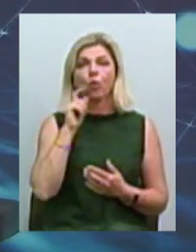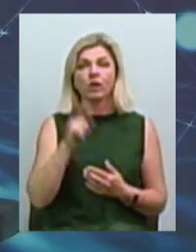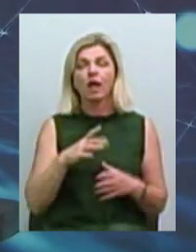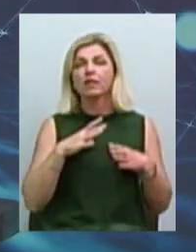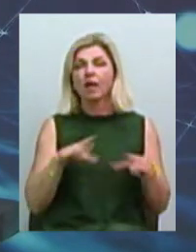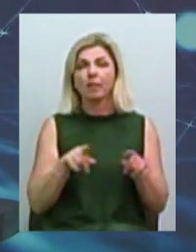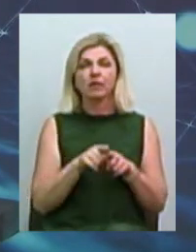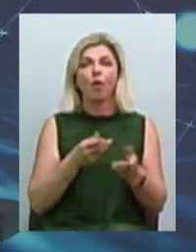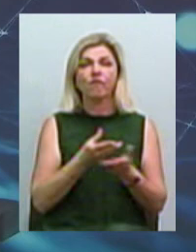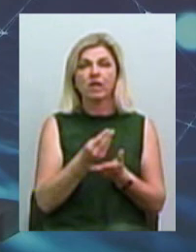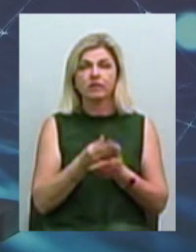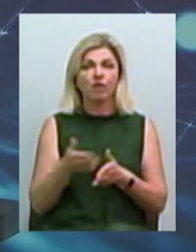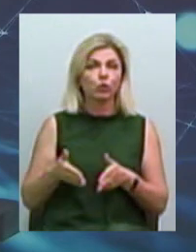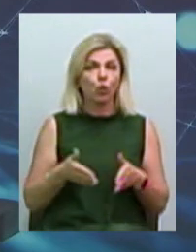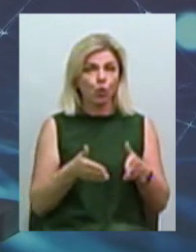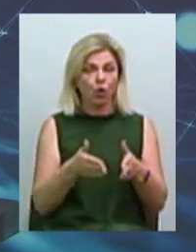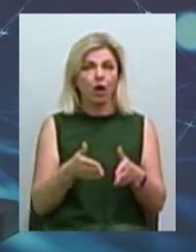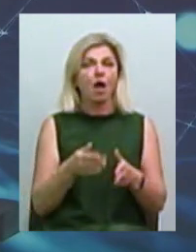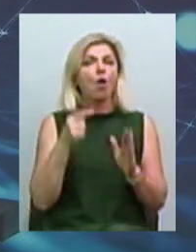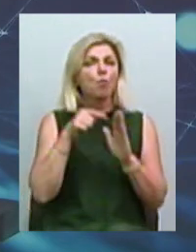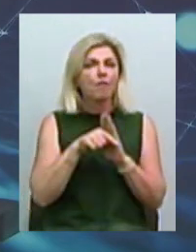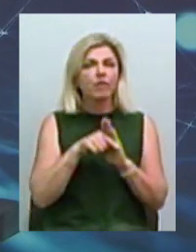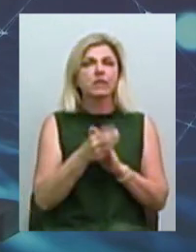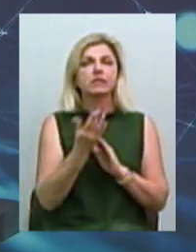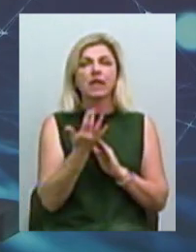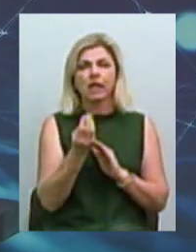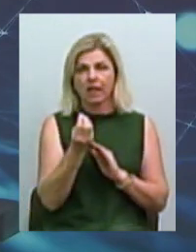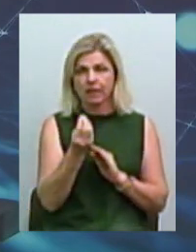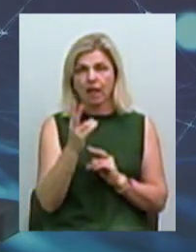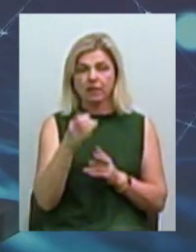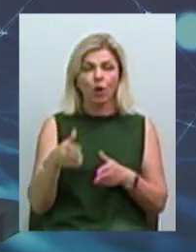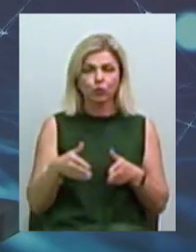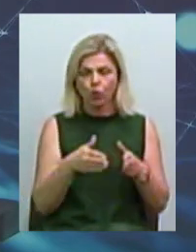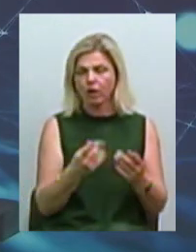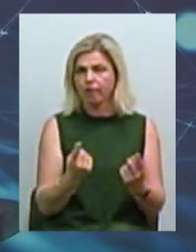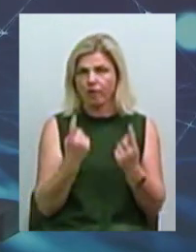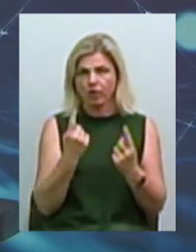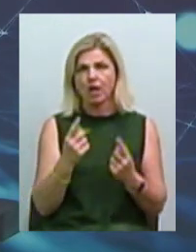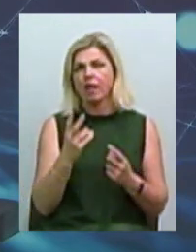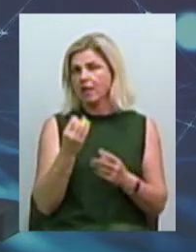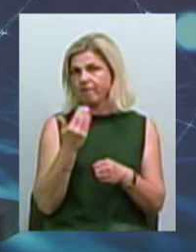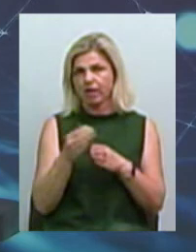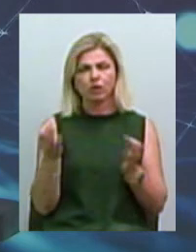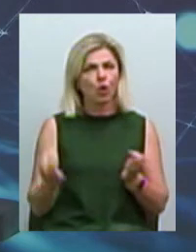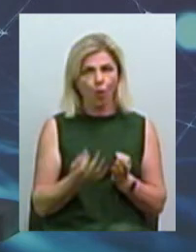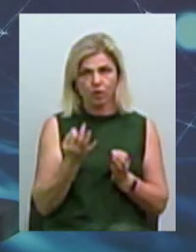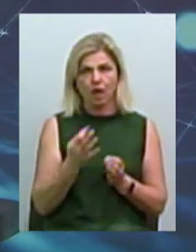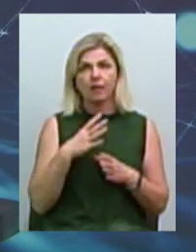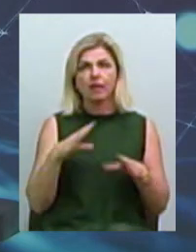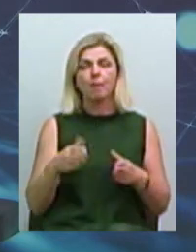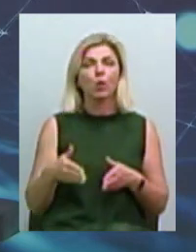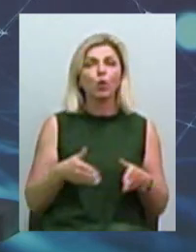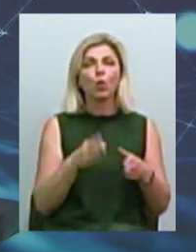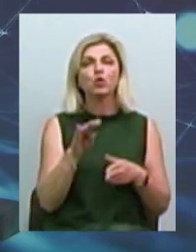такого фінансування дорожньої сфери. Мається на увазі, стільки коштів на ремонт доріг не виділялося. Такого великого? По Україні, звичайно. Не було дорожнього фонду, тобто